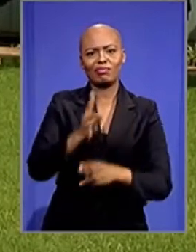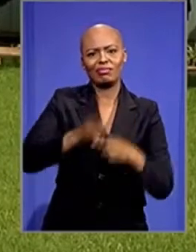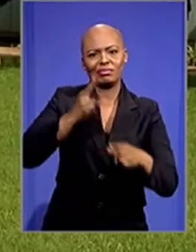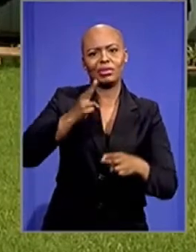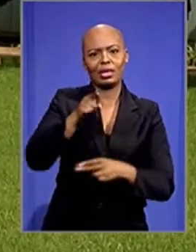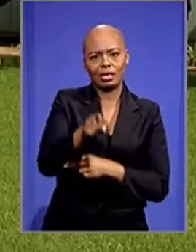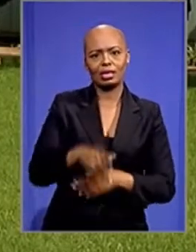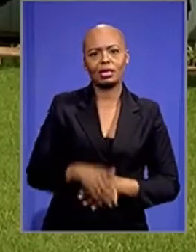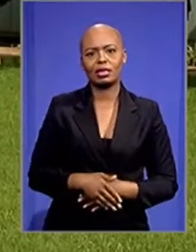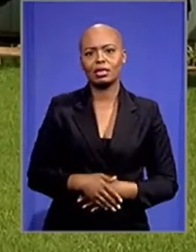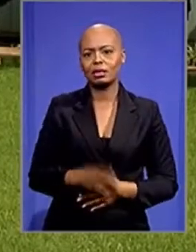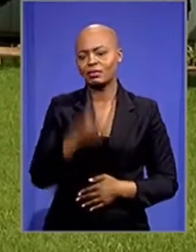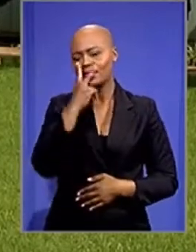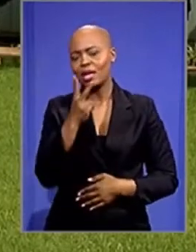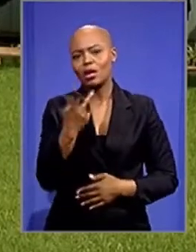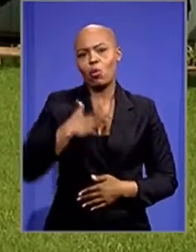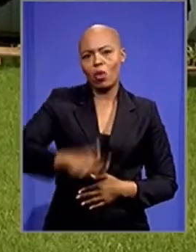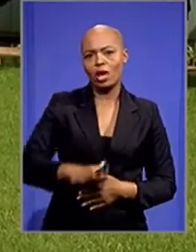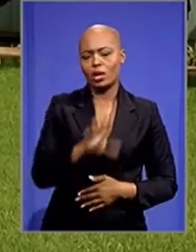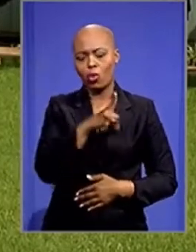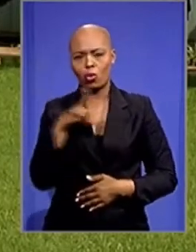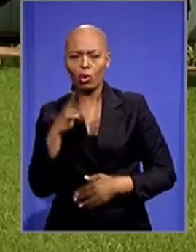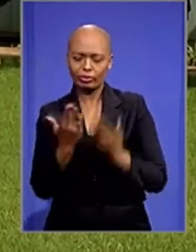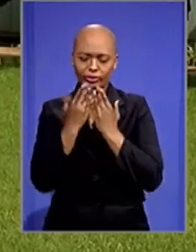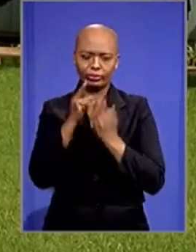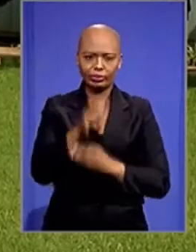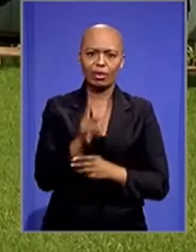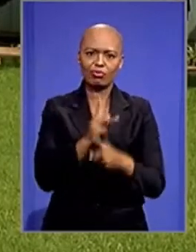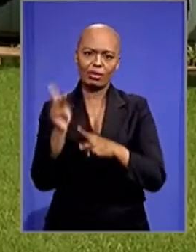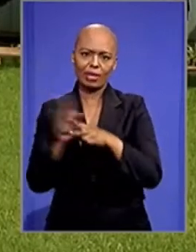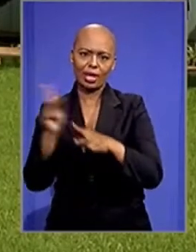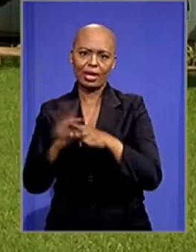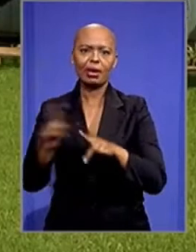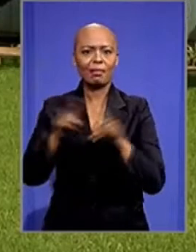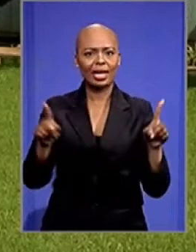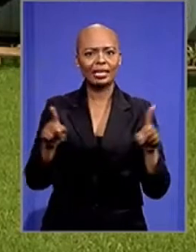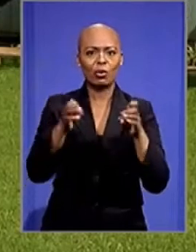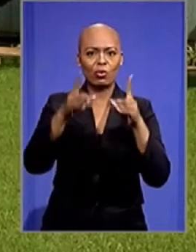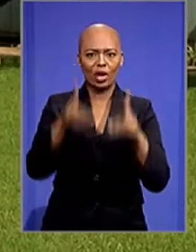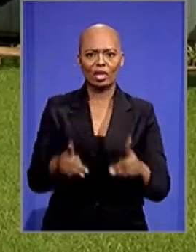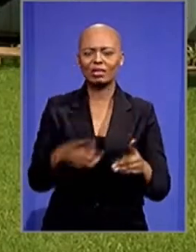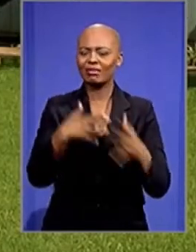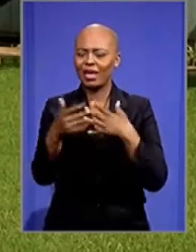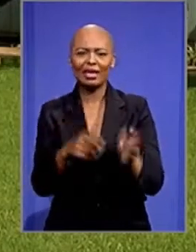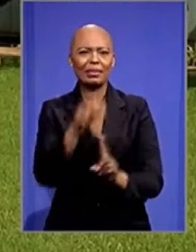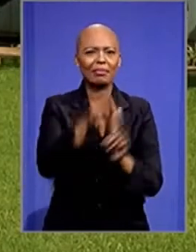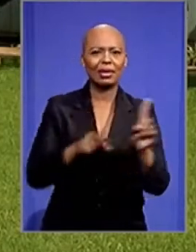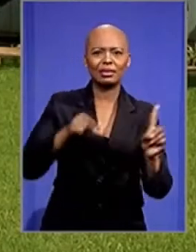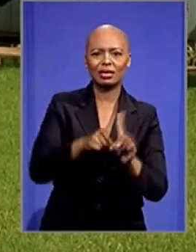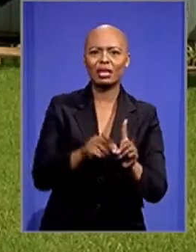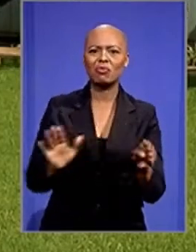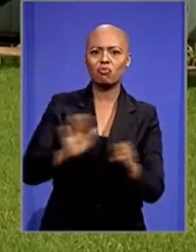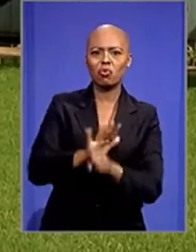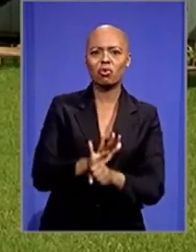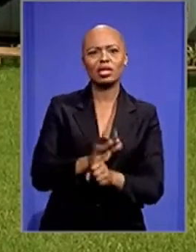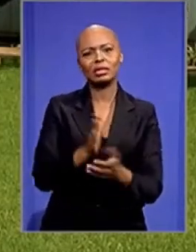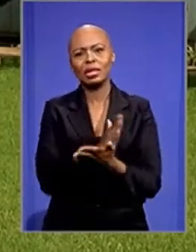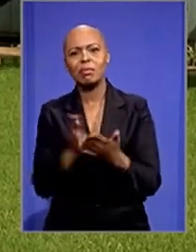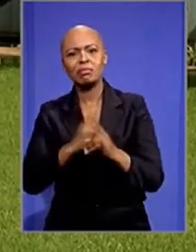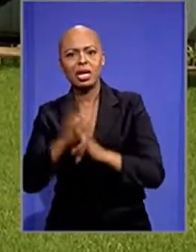se se kankang sa gore ba kgone go itokišetša ditlhatlhobo tseo e fela thuto o ra tseba gore a se ya mang le mang go na le fao le goreng ba ka tswelela ka gona.